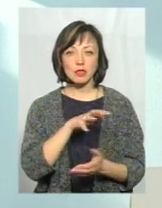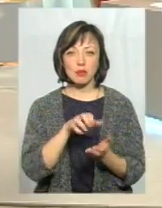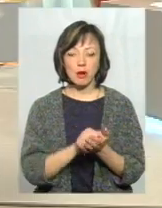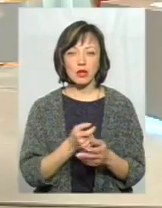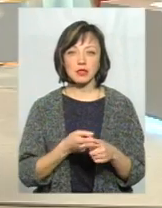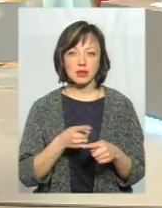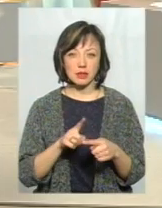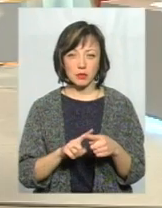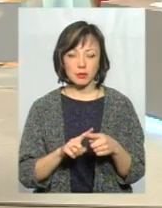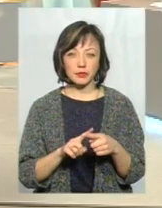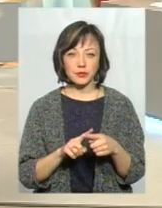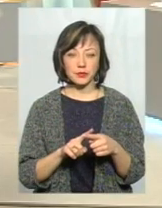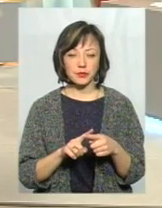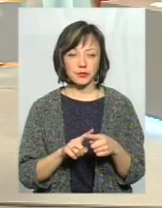займалися